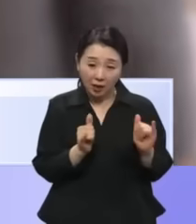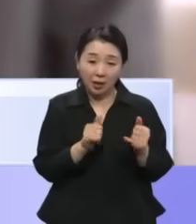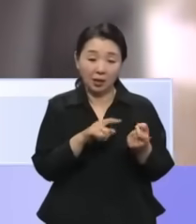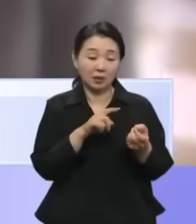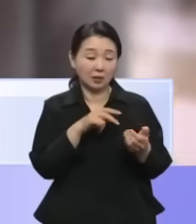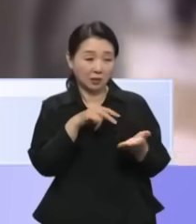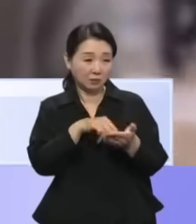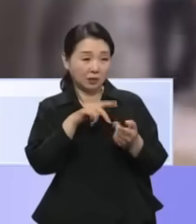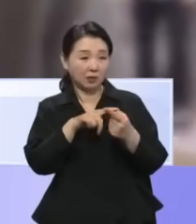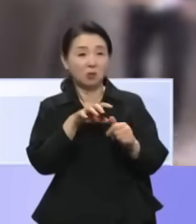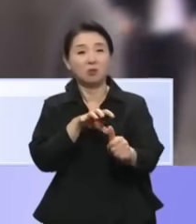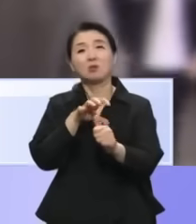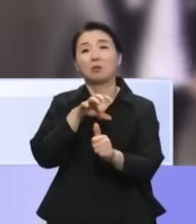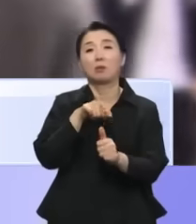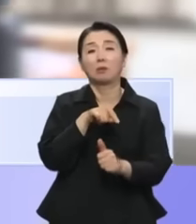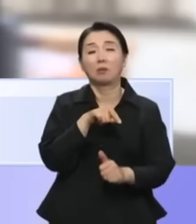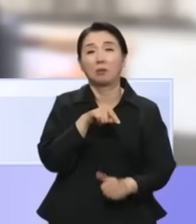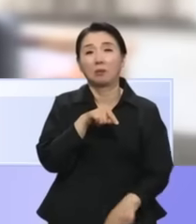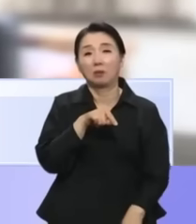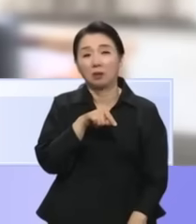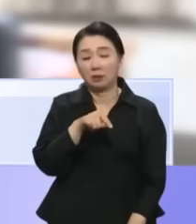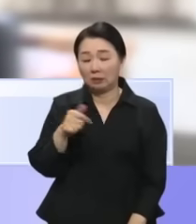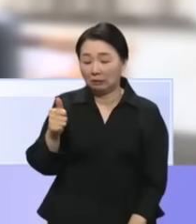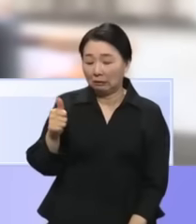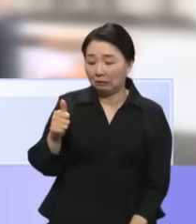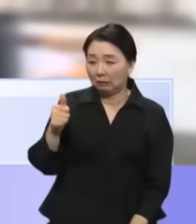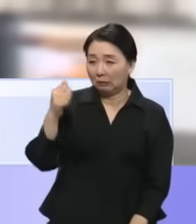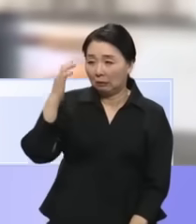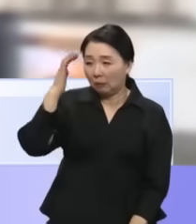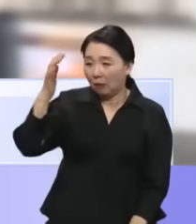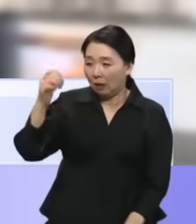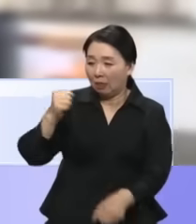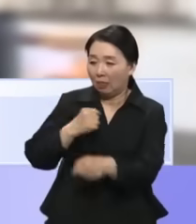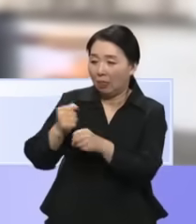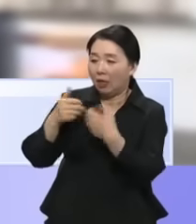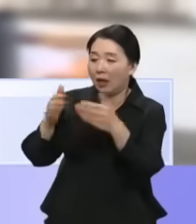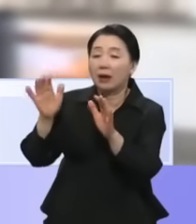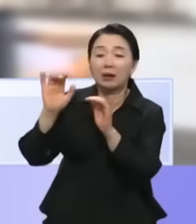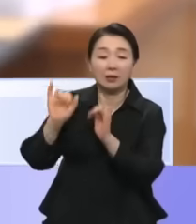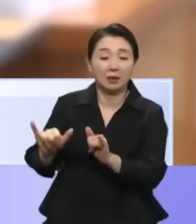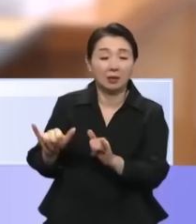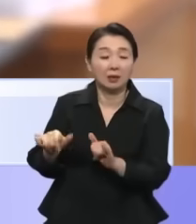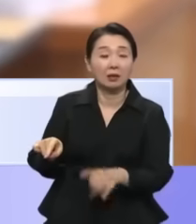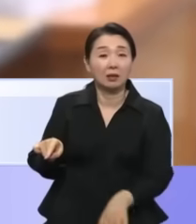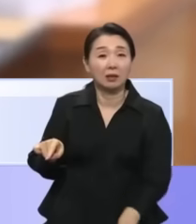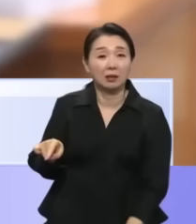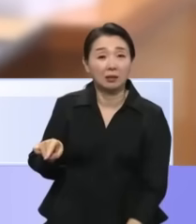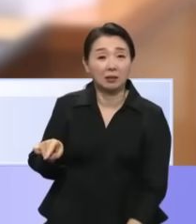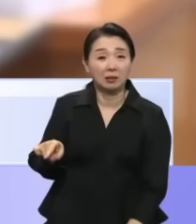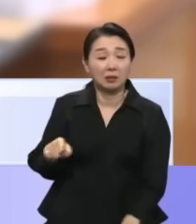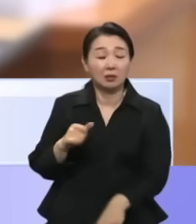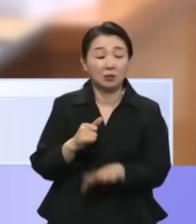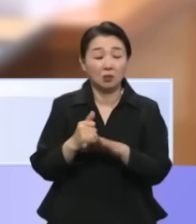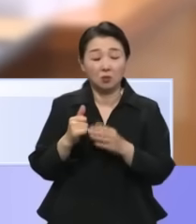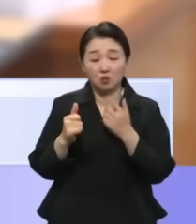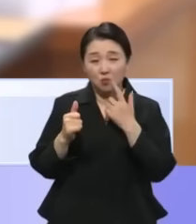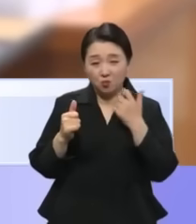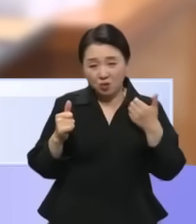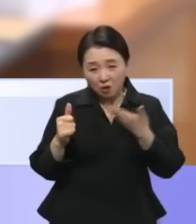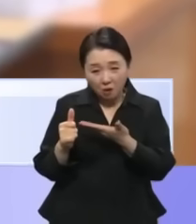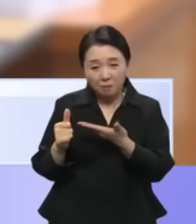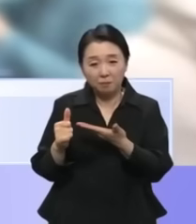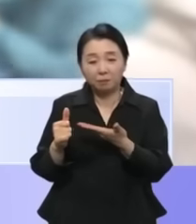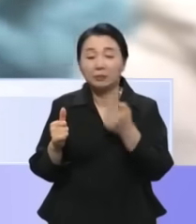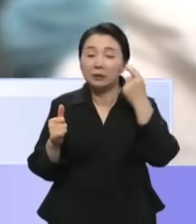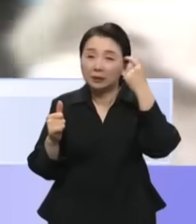사실 법률적인 조치를 이용해서 어 자기를 좀 난처하게 할 수도 있겠다라는 생각이 들었다면 어 일부 좀 위협적인 그런